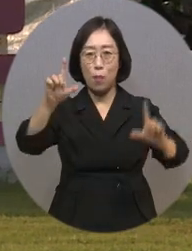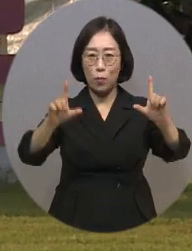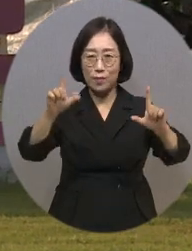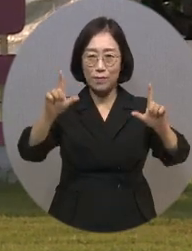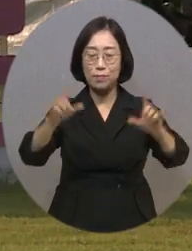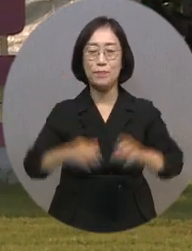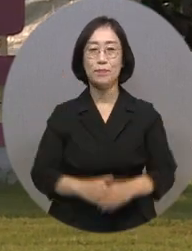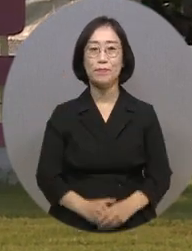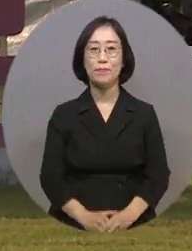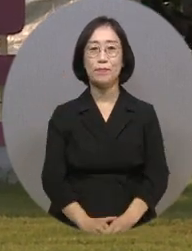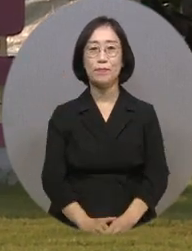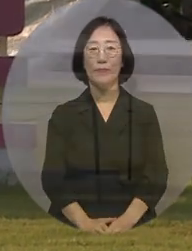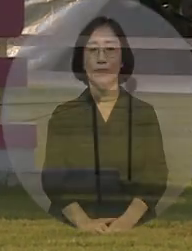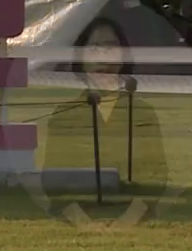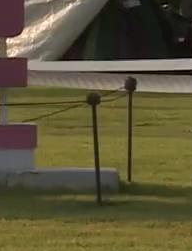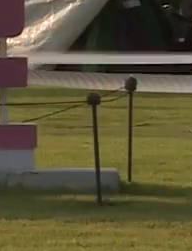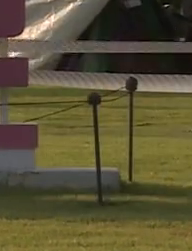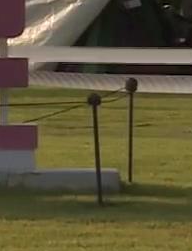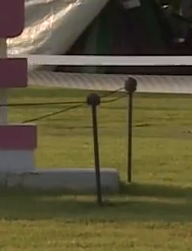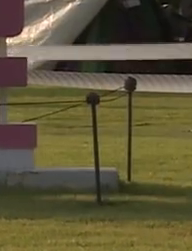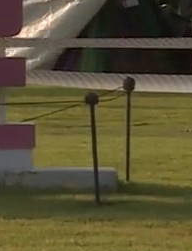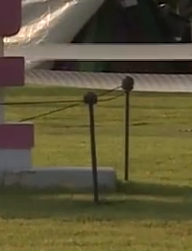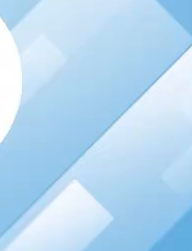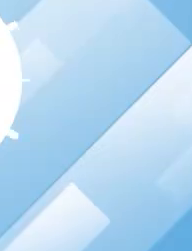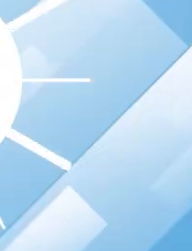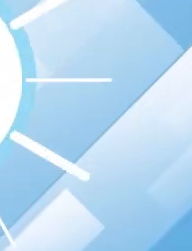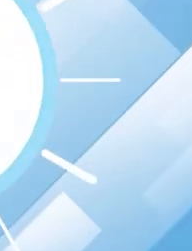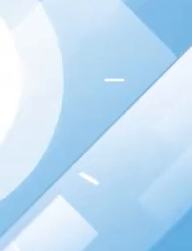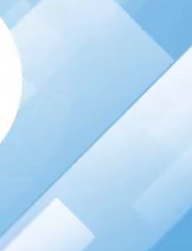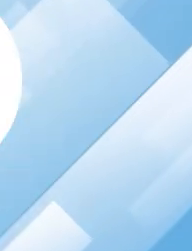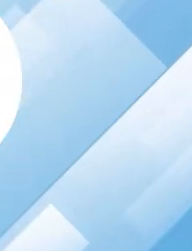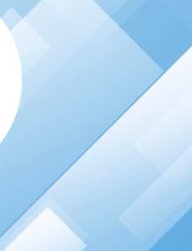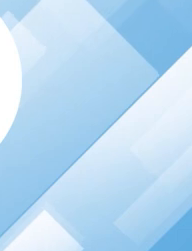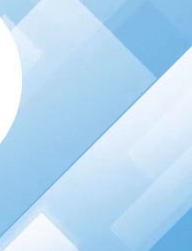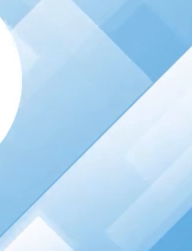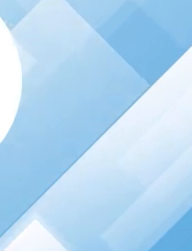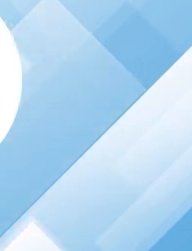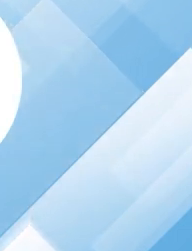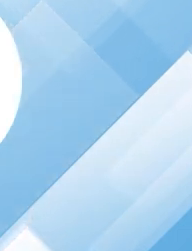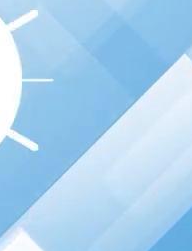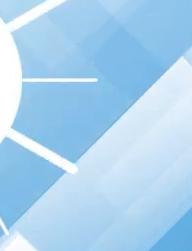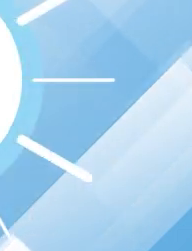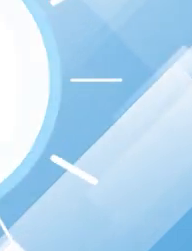복지TV 뉴스 정유정입니다.